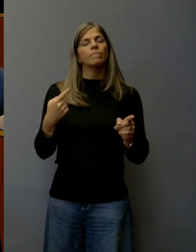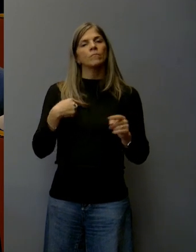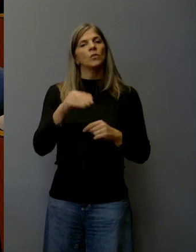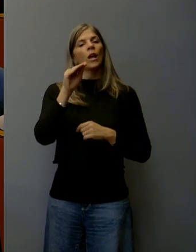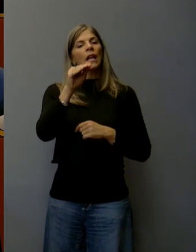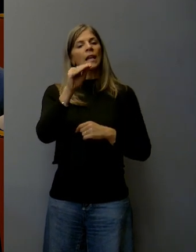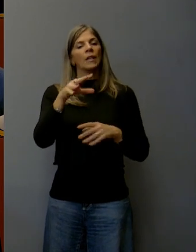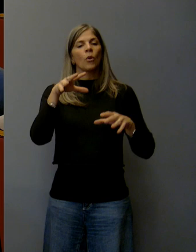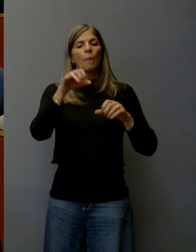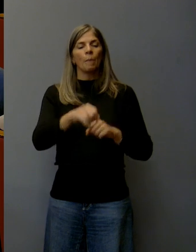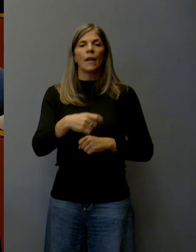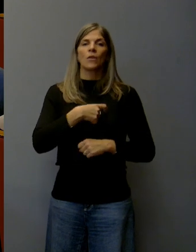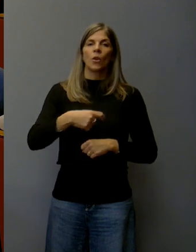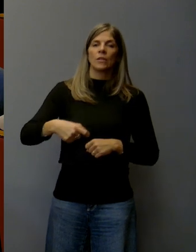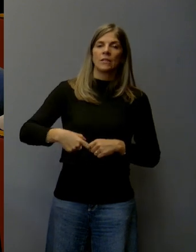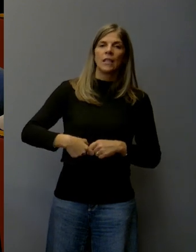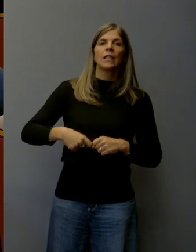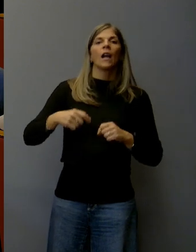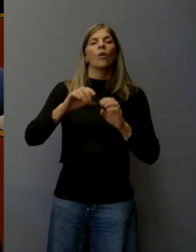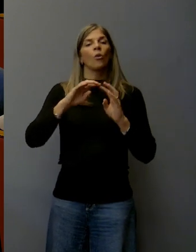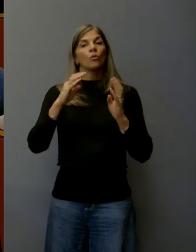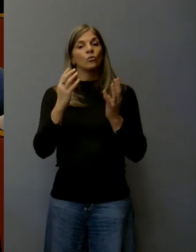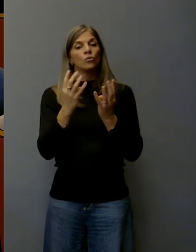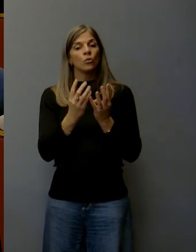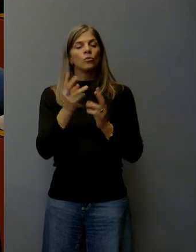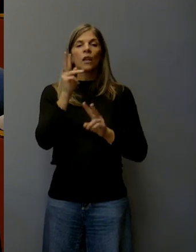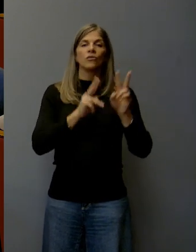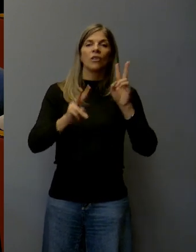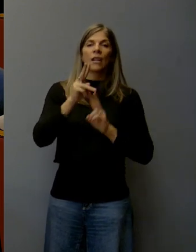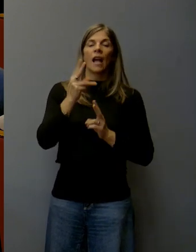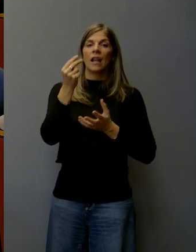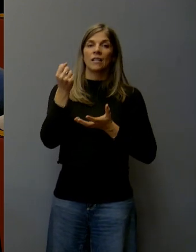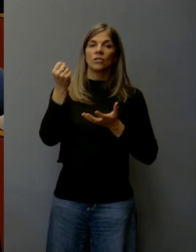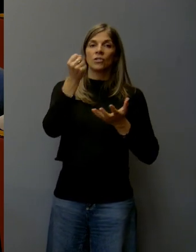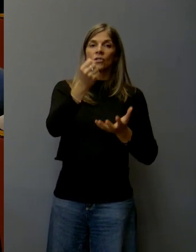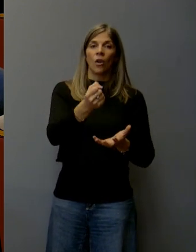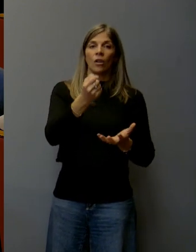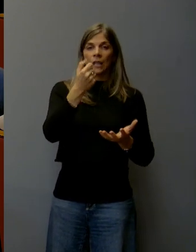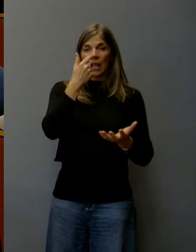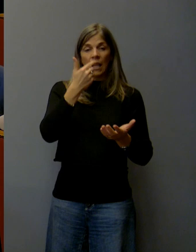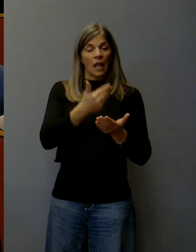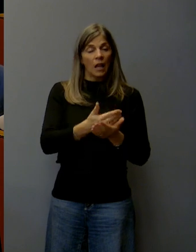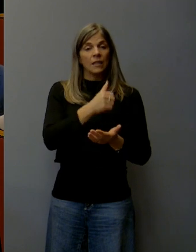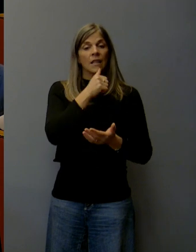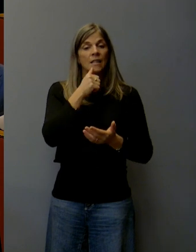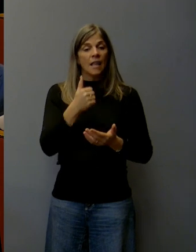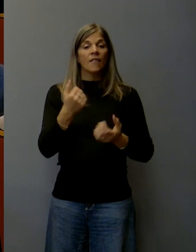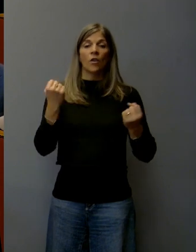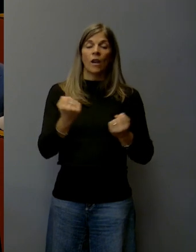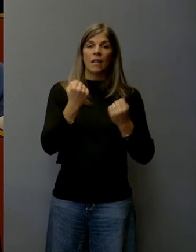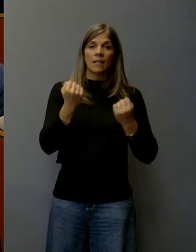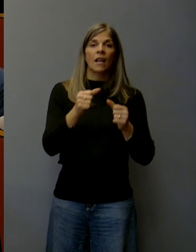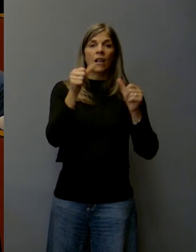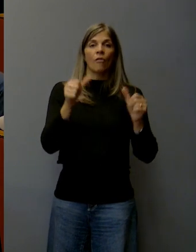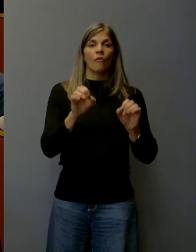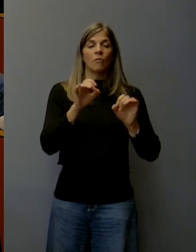impegno del sindaco della giunta proprio a reperire diciamo le risorse economiche necessarie per organizzare una formazione specifica e